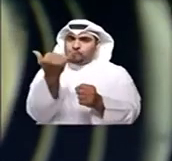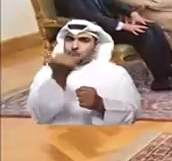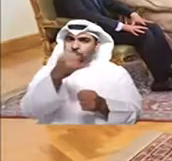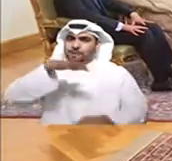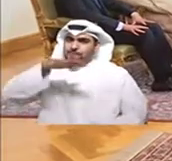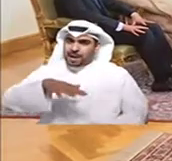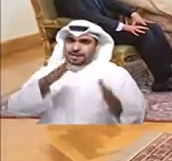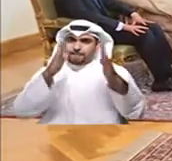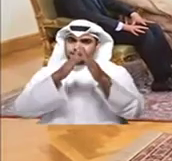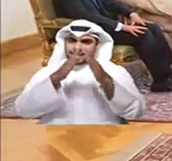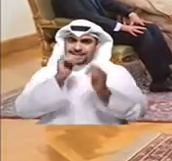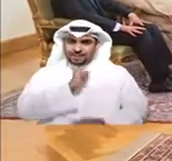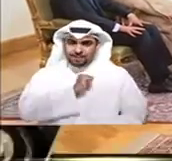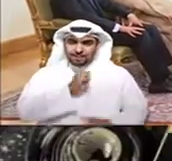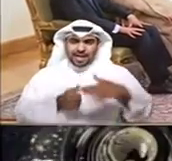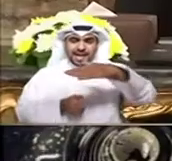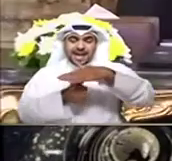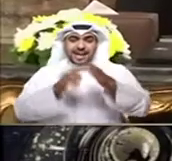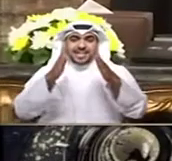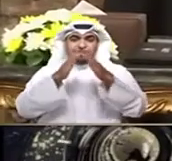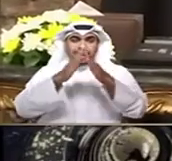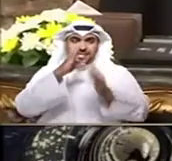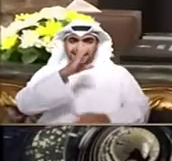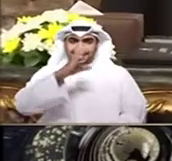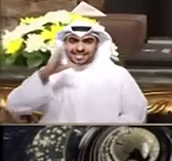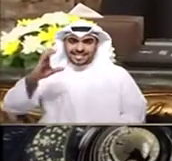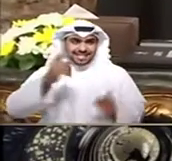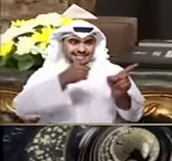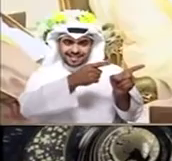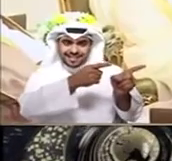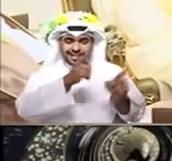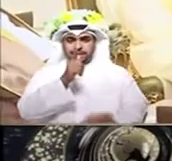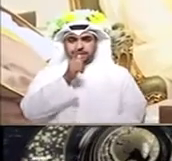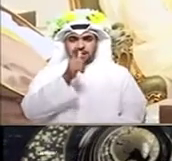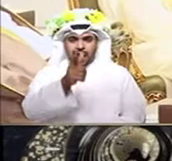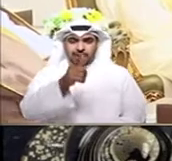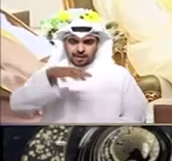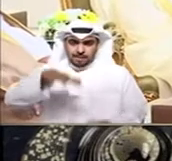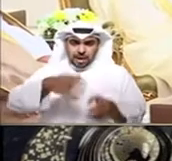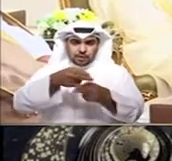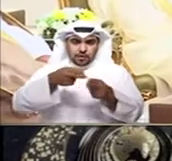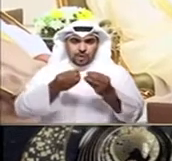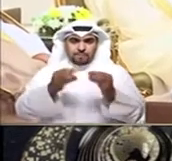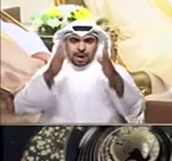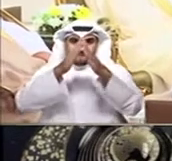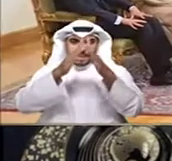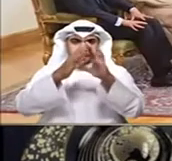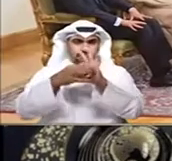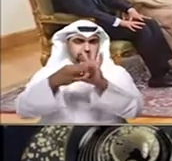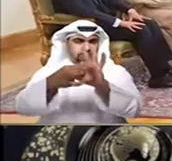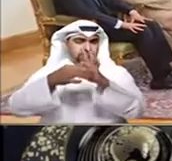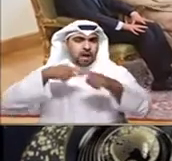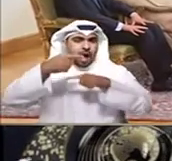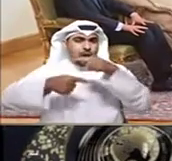على عمق العلاقات الأخوية التاريخية بين مصر والكويت وأهمية التنسيق والتعاون المستمر بينهما، والذي